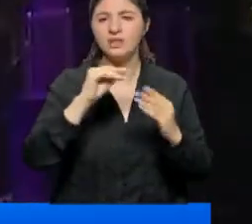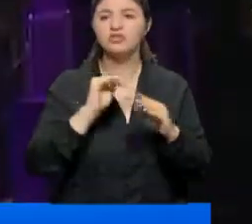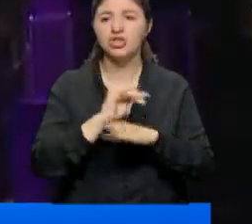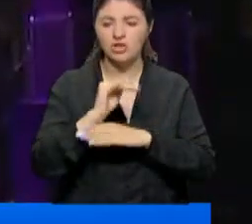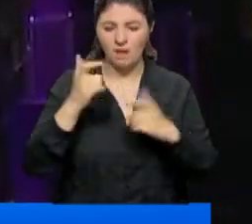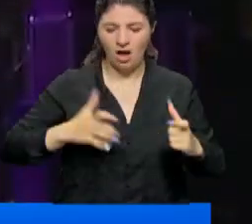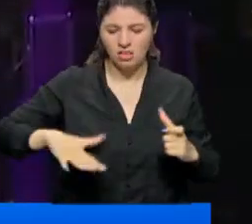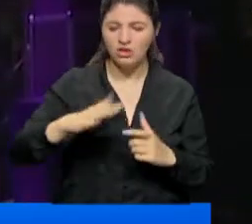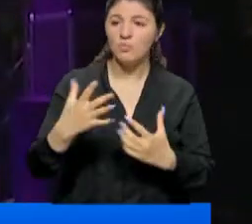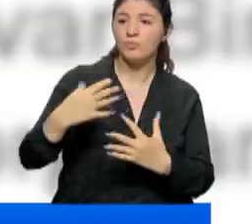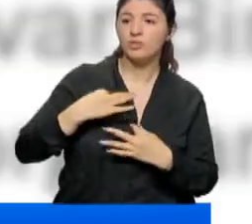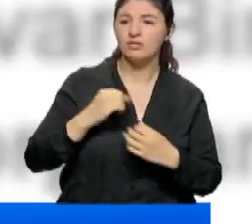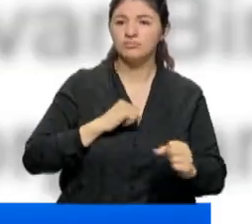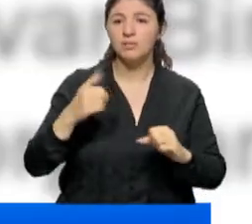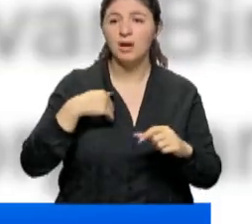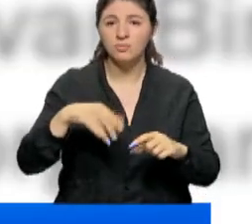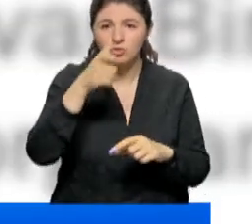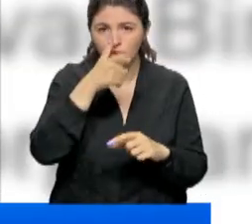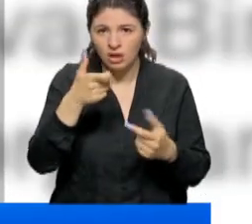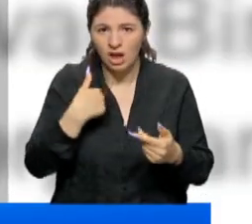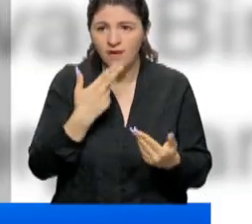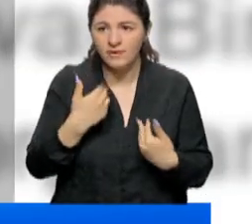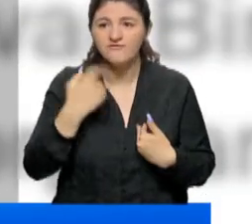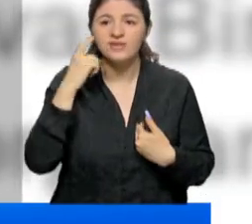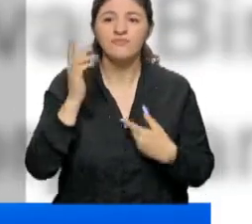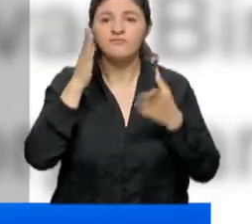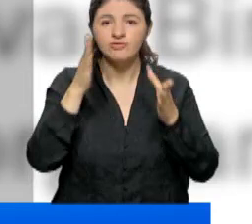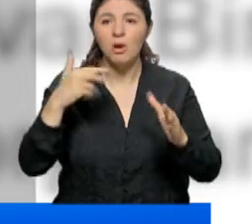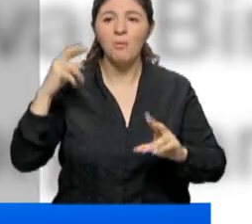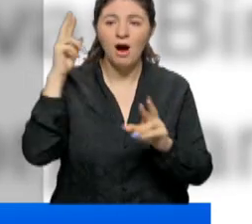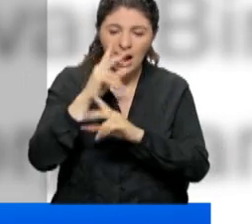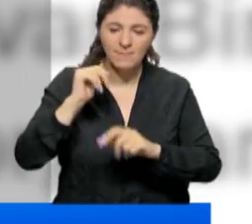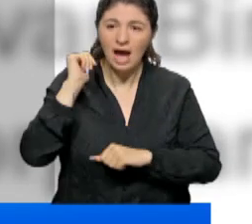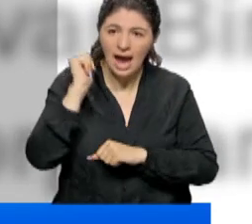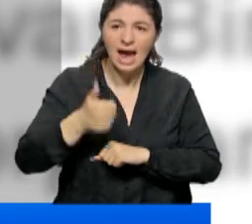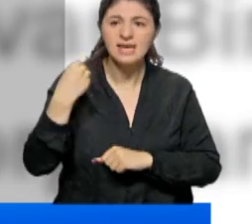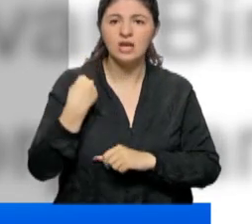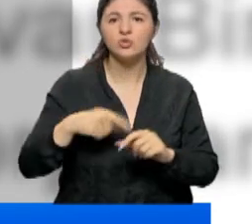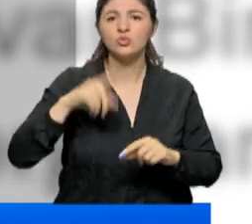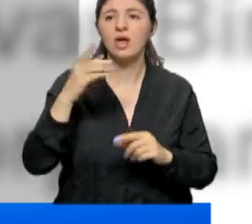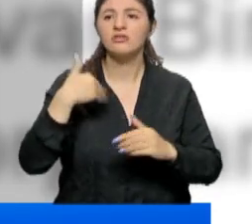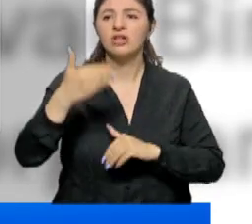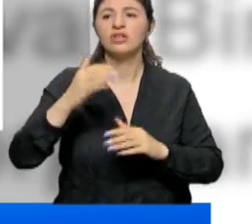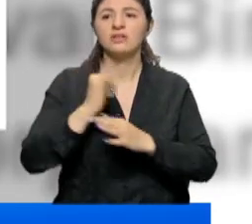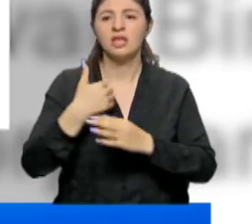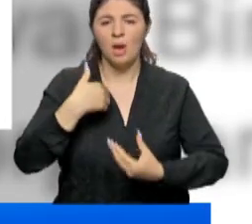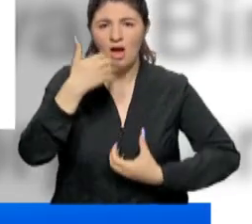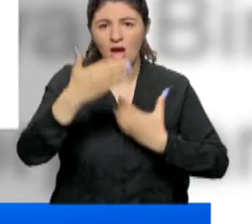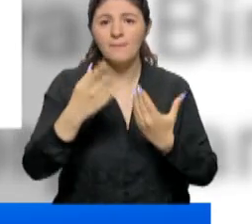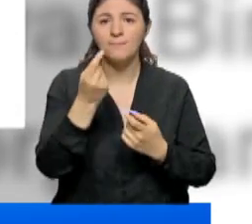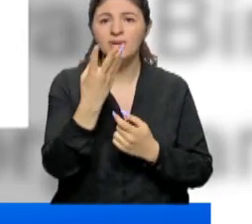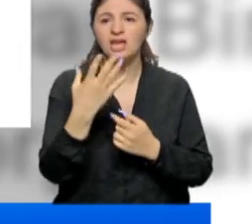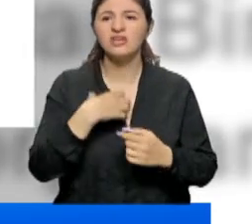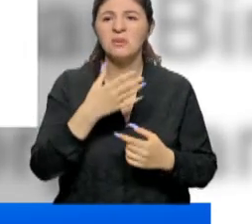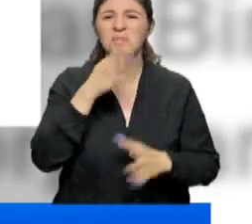yaşam alanına müdahale etmesi yükseldikten Bu ülkenin Kadınıyım fikirlerini vizyonunda hayallerimle Her yeni gün geleceği sanatımı istiyorum